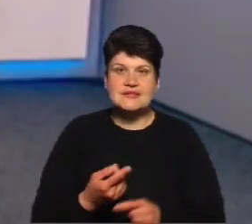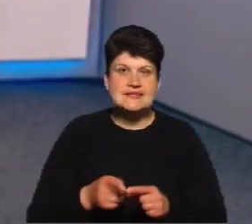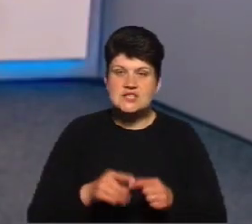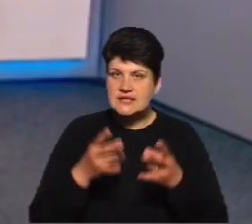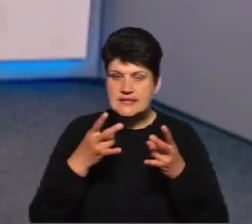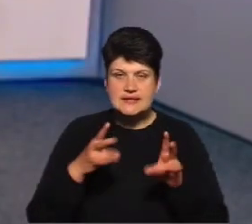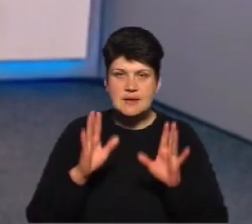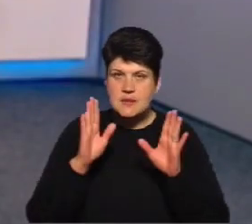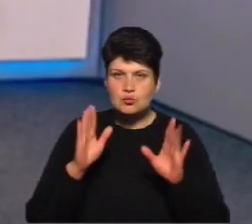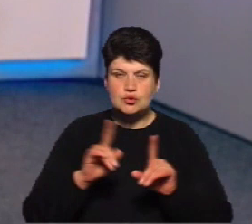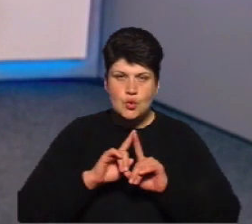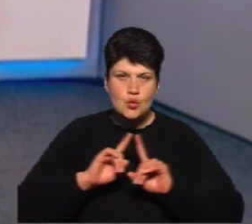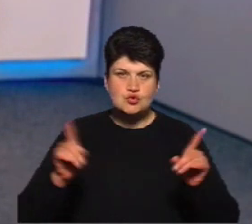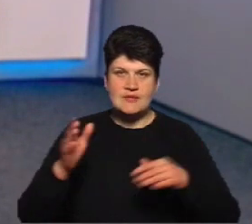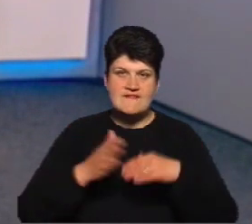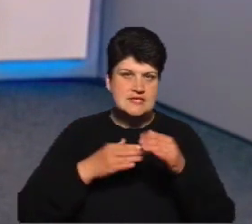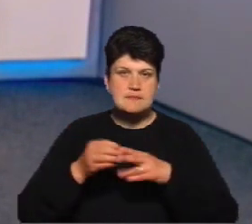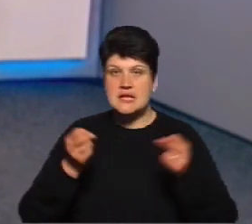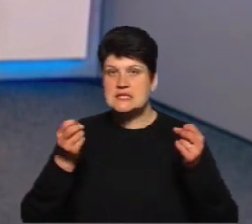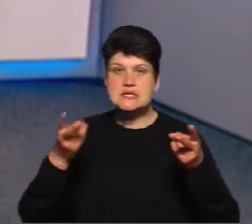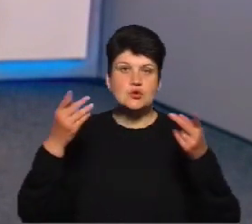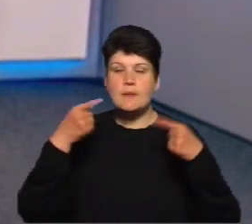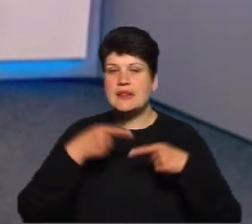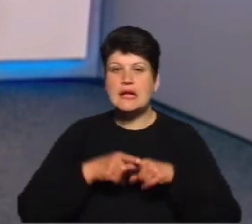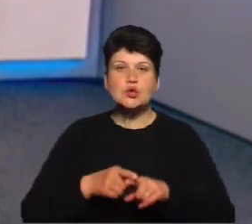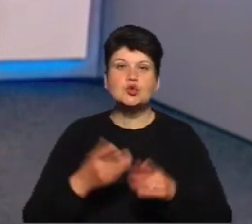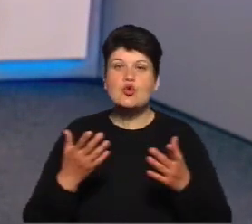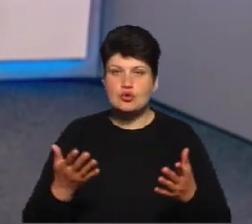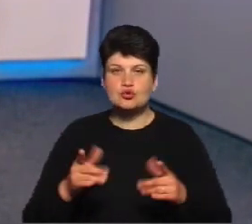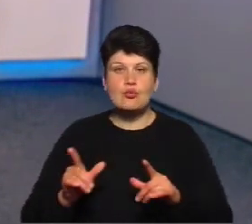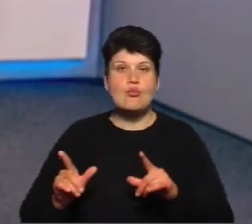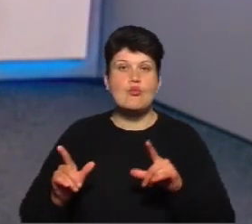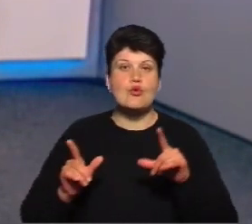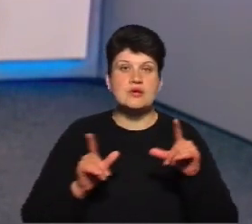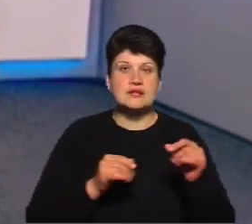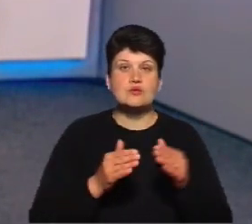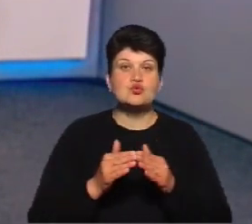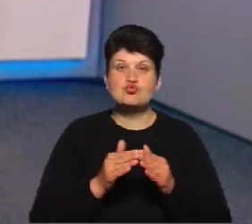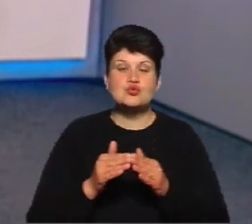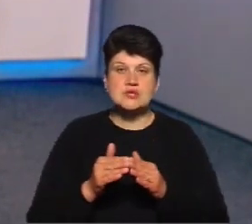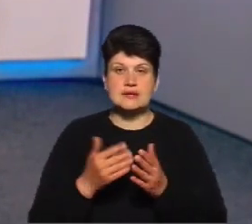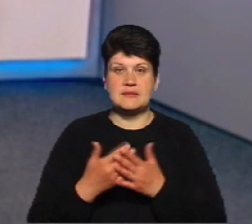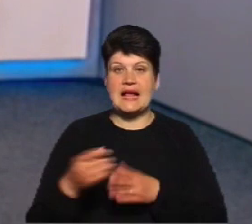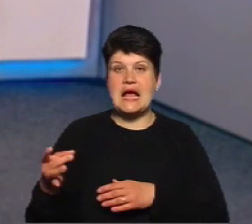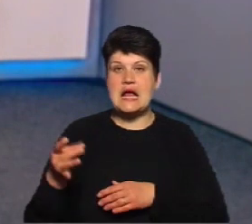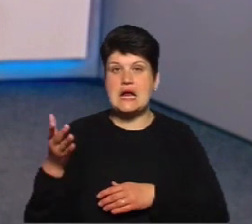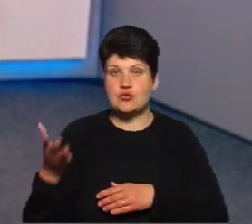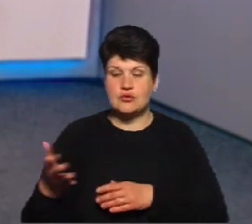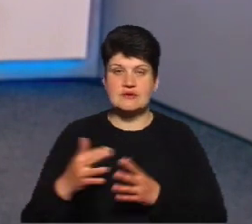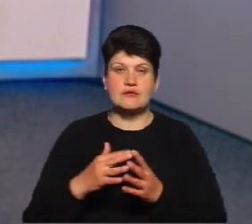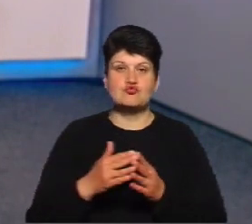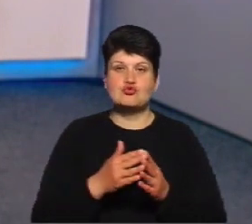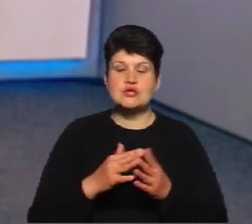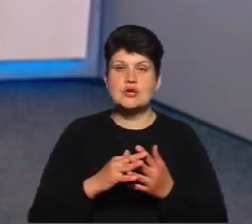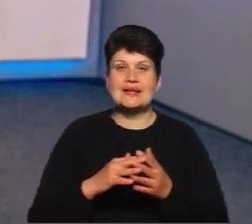якимось особливим спеціалістом, технологом, щоб поїхати в сусідній, скажімо, район, в сусідню територіальну громаду, де